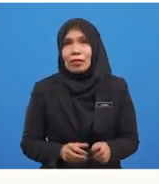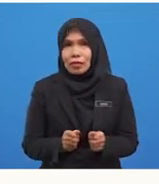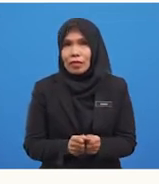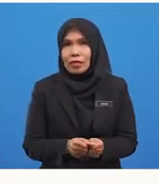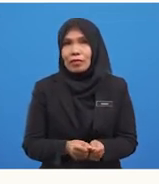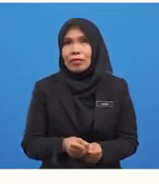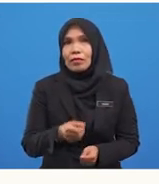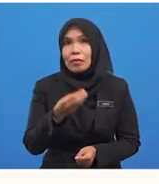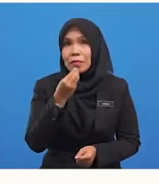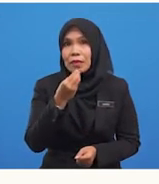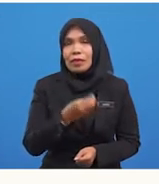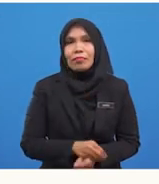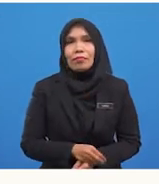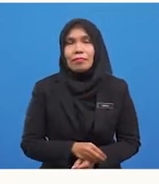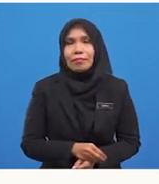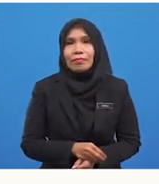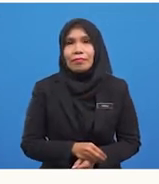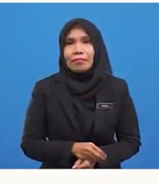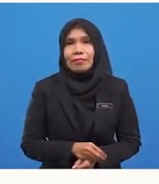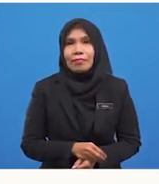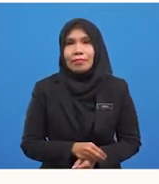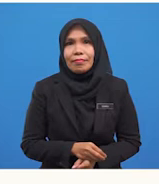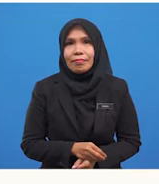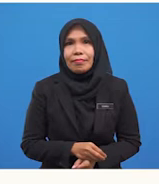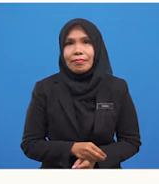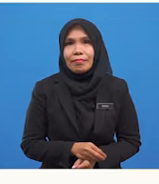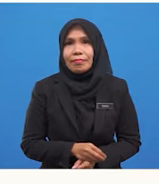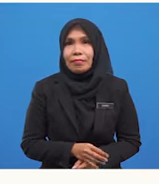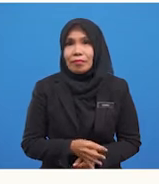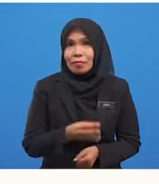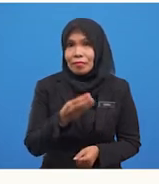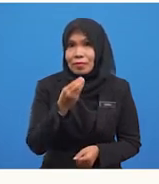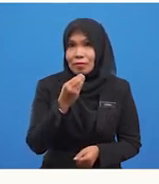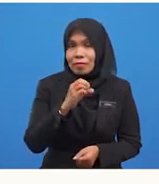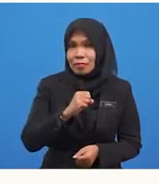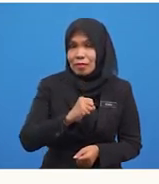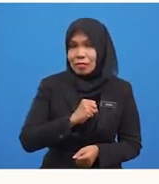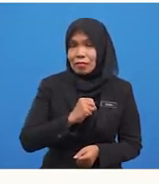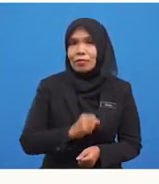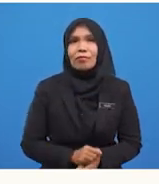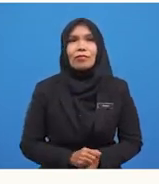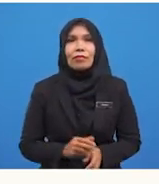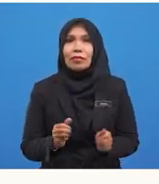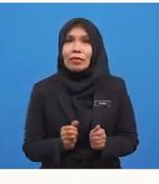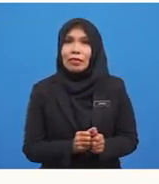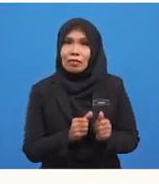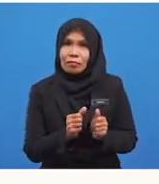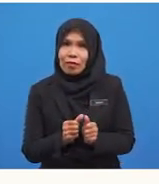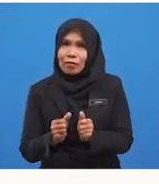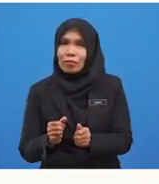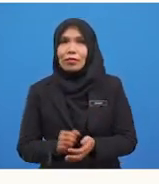hendakkan kenyang. Santap santun dengan aturan,